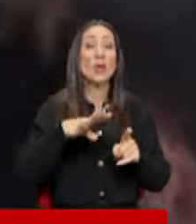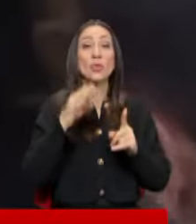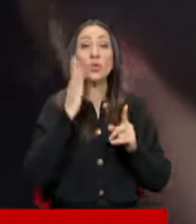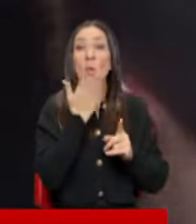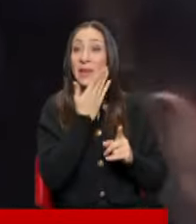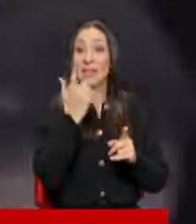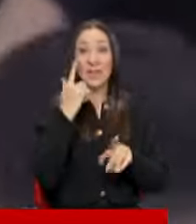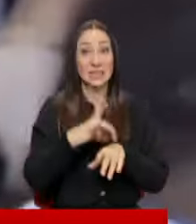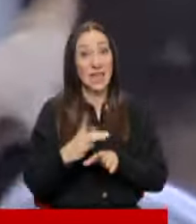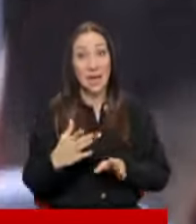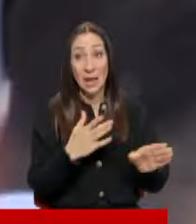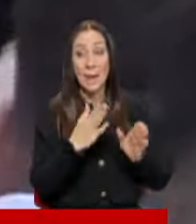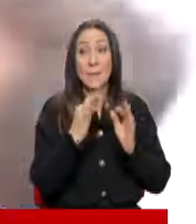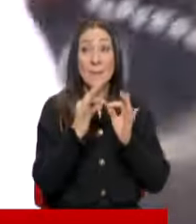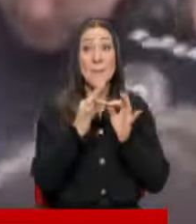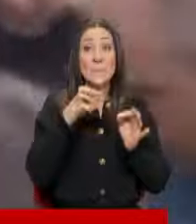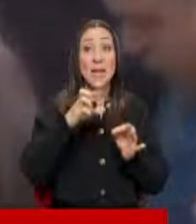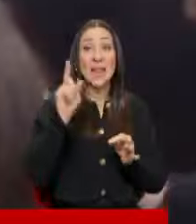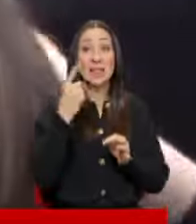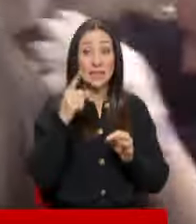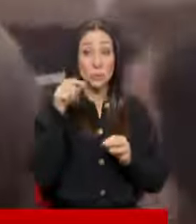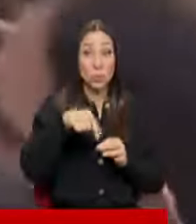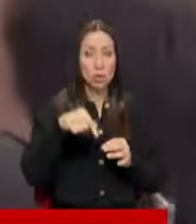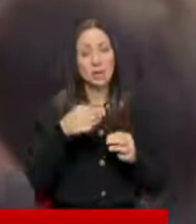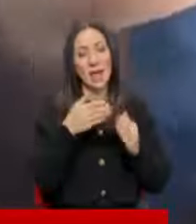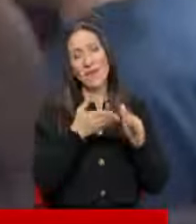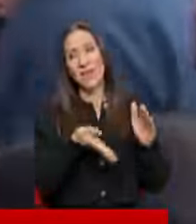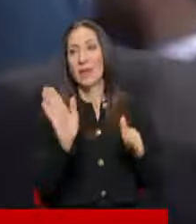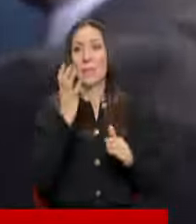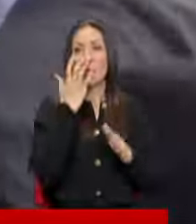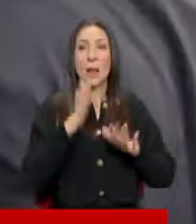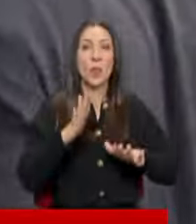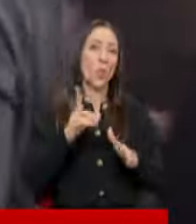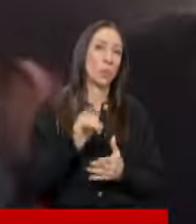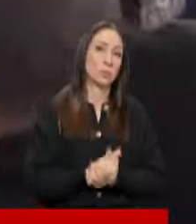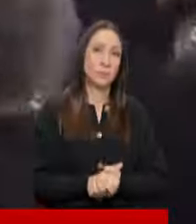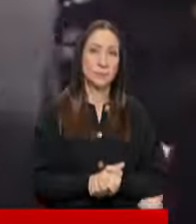Devlet Hastanesi'ne kaldırıldı. Büyük Birlik Partisi liderinin bugün taburcu edilmesi bekleniyor.